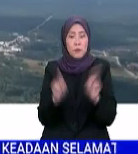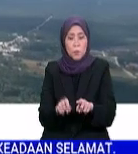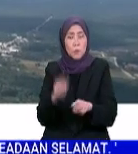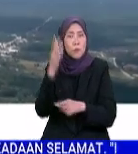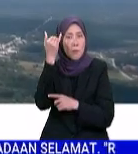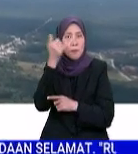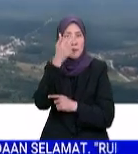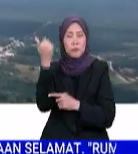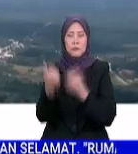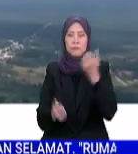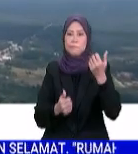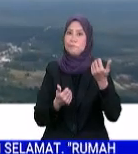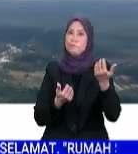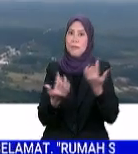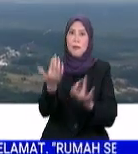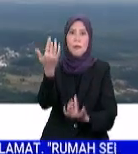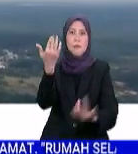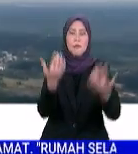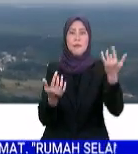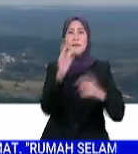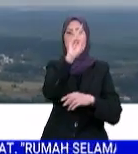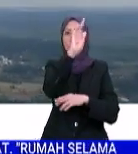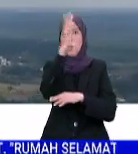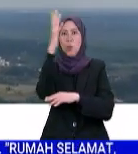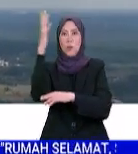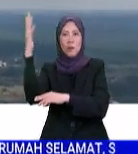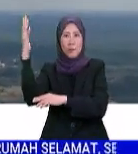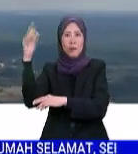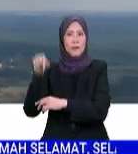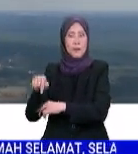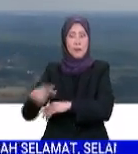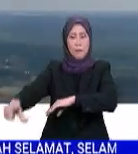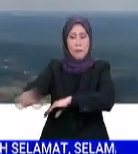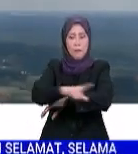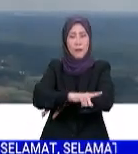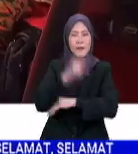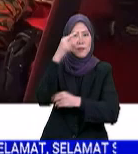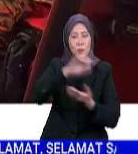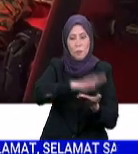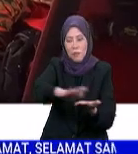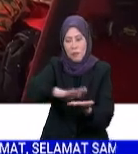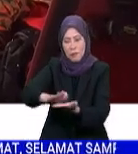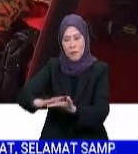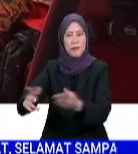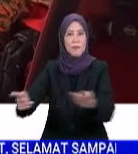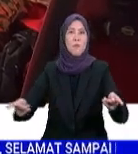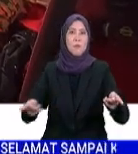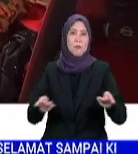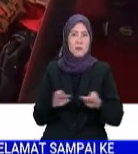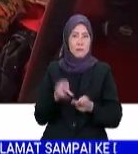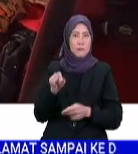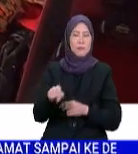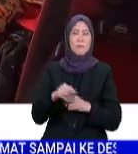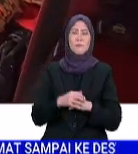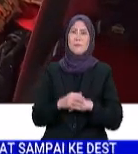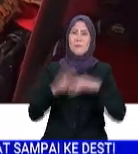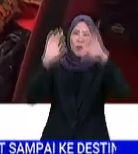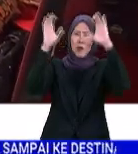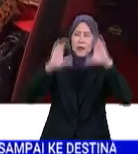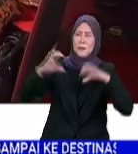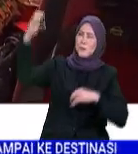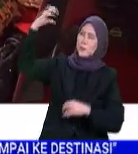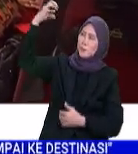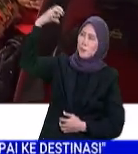akibat aktiviti pembakaran di kebun dan ladang sebagai kaedah pembersihan di kawasan terbabit. Cuaca panas, kering